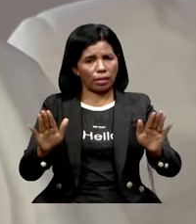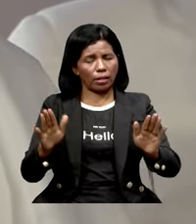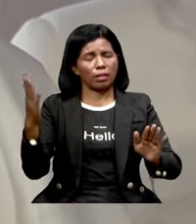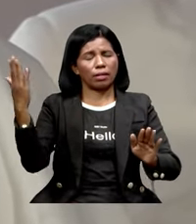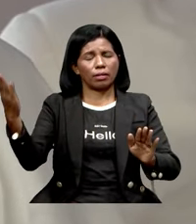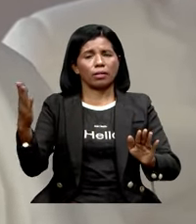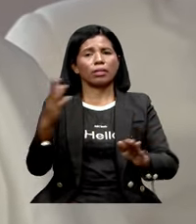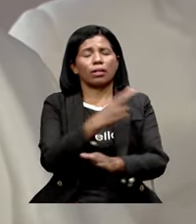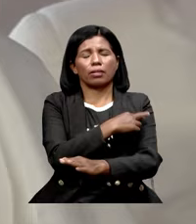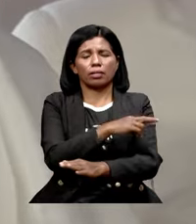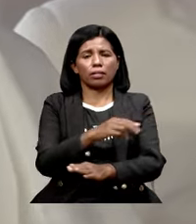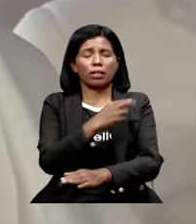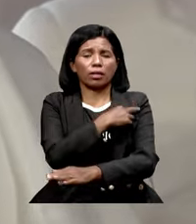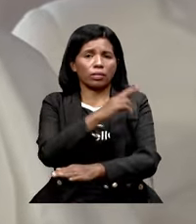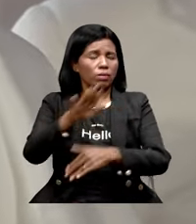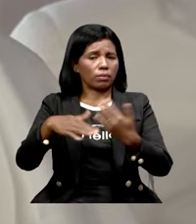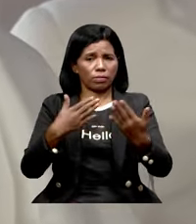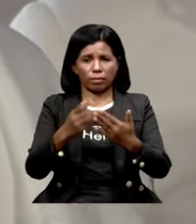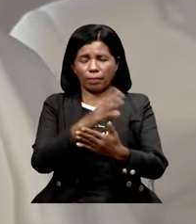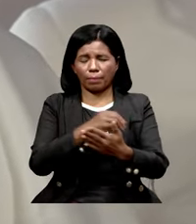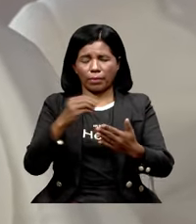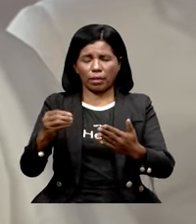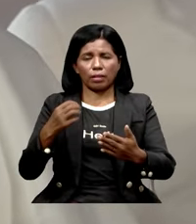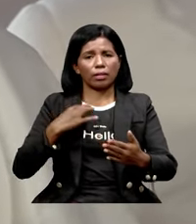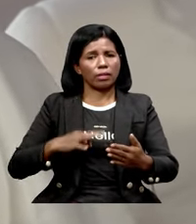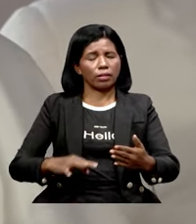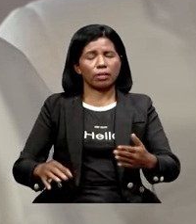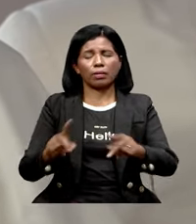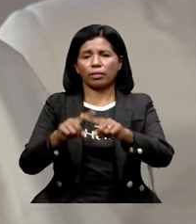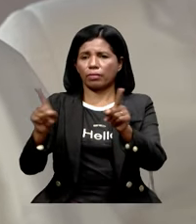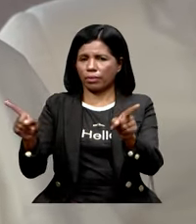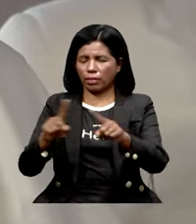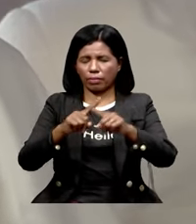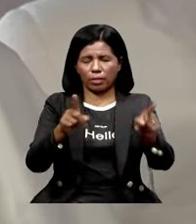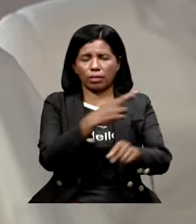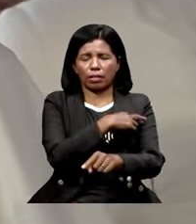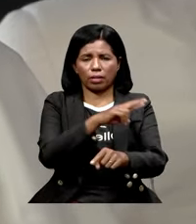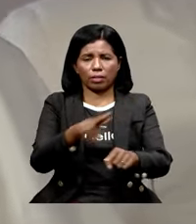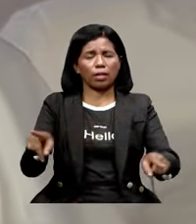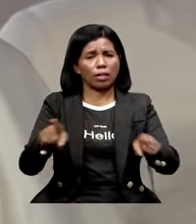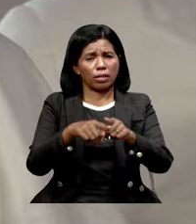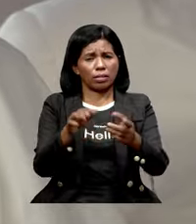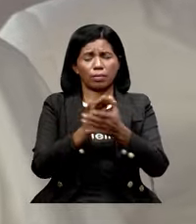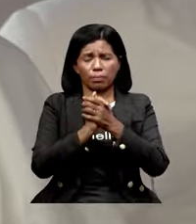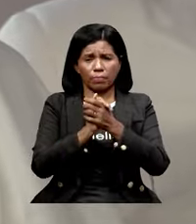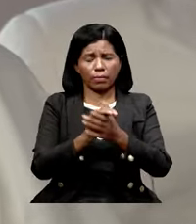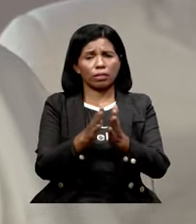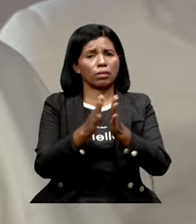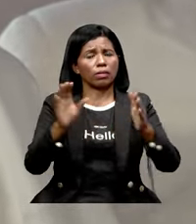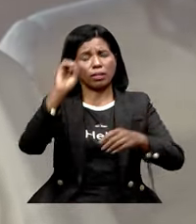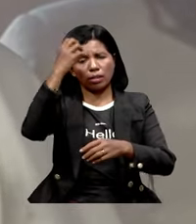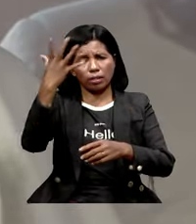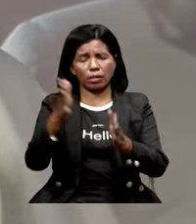agama-agama dan berbagai kepekaan rohani yang berbeda Ini adalah sebuah Anugerah besar di mana